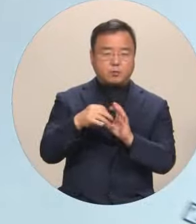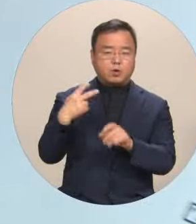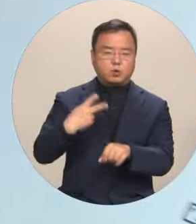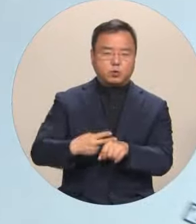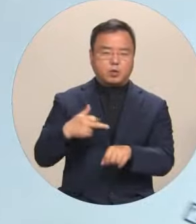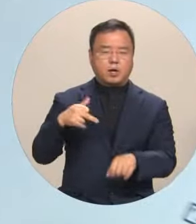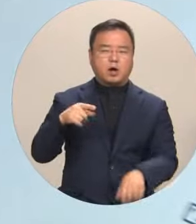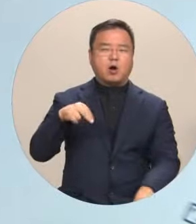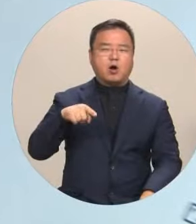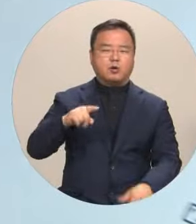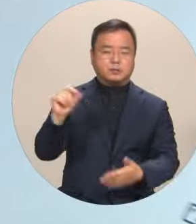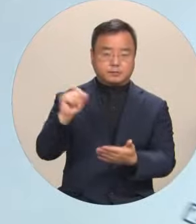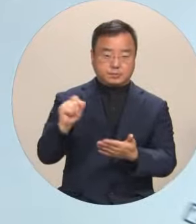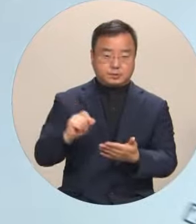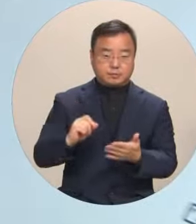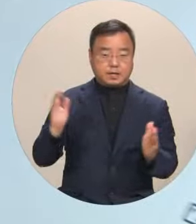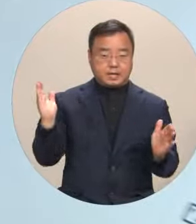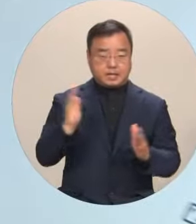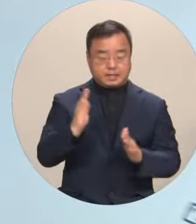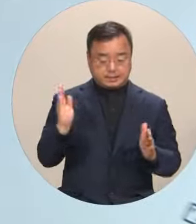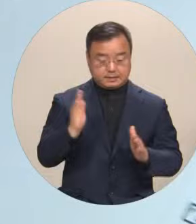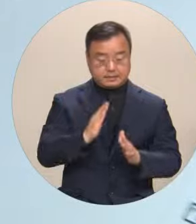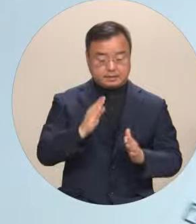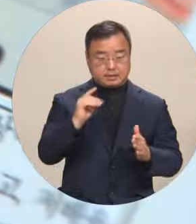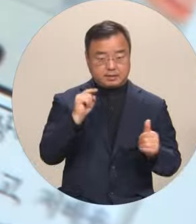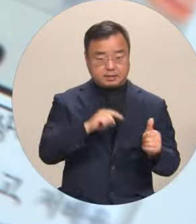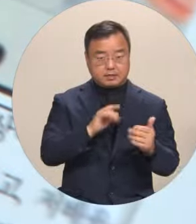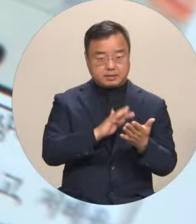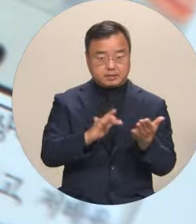필기가 학생의 태블릿에 그대로